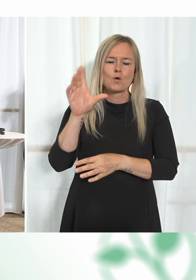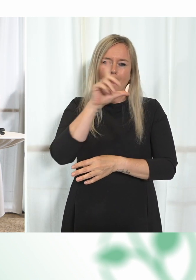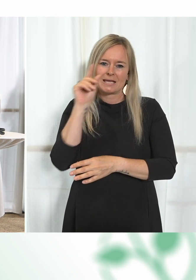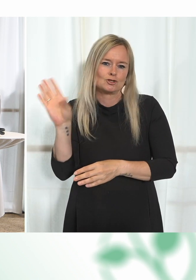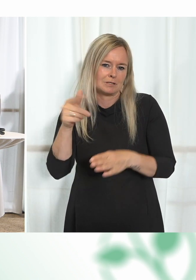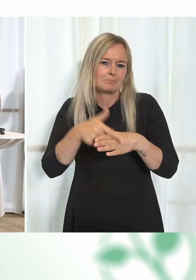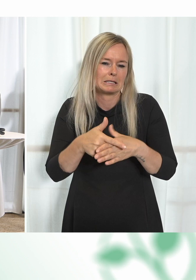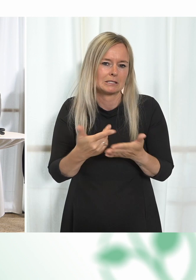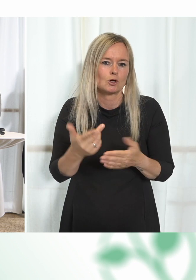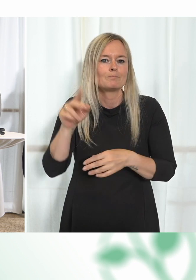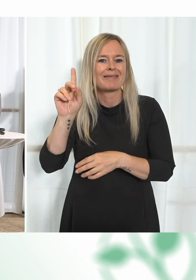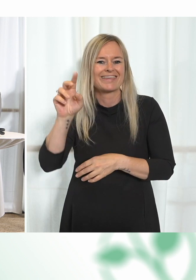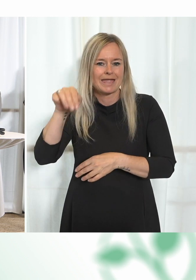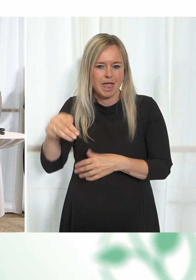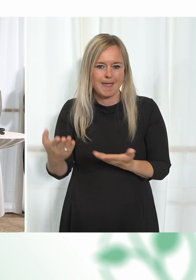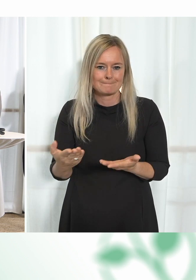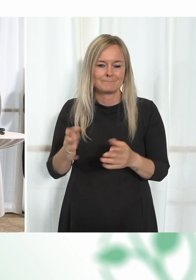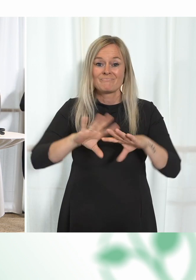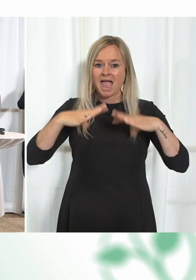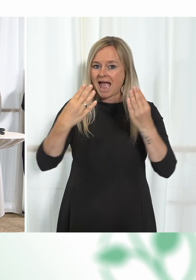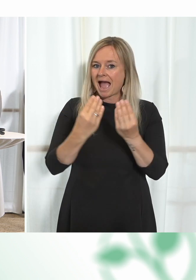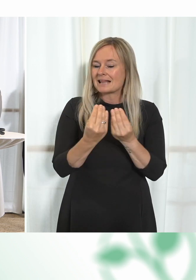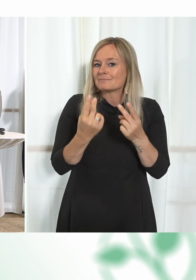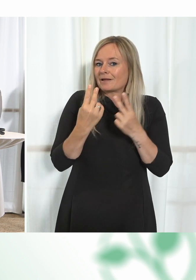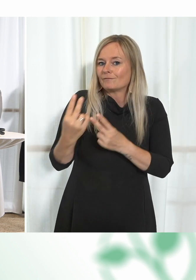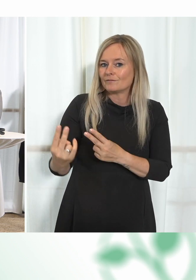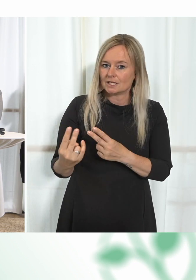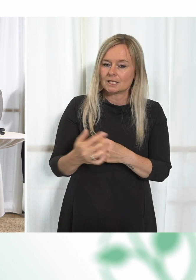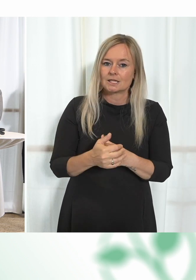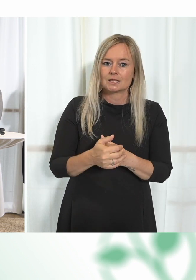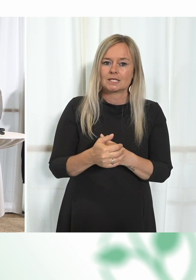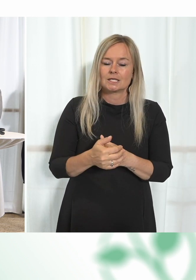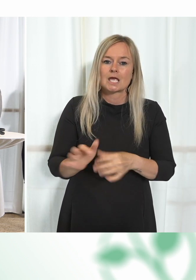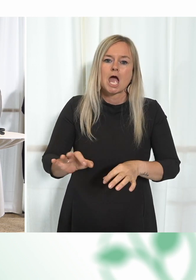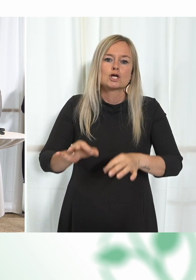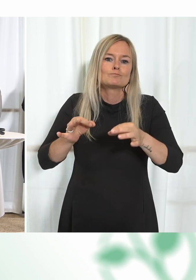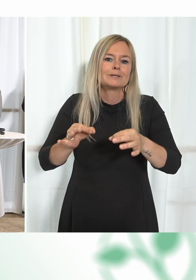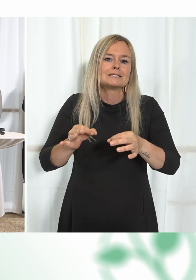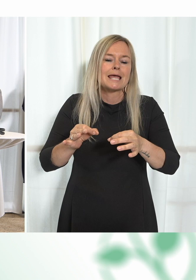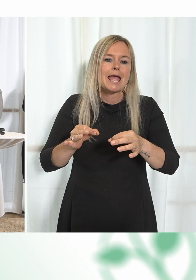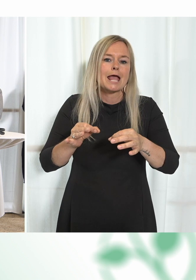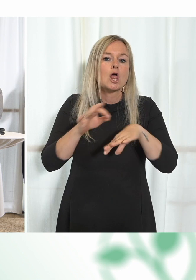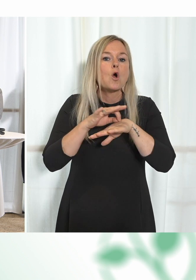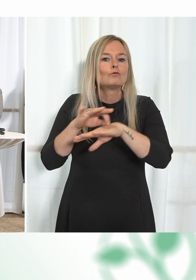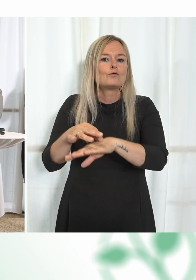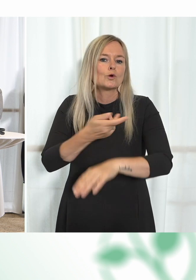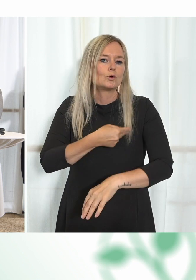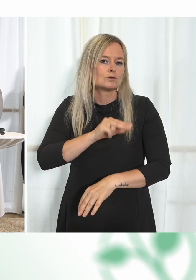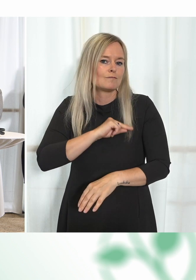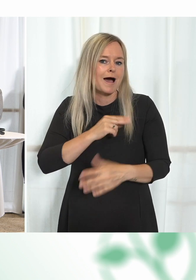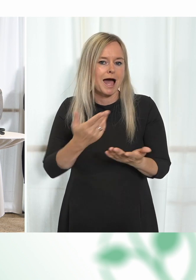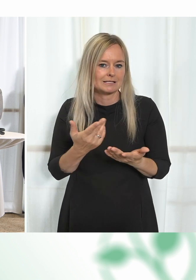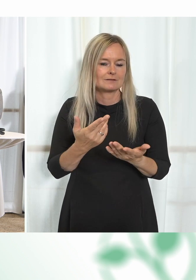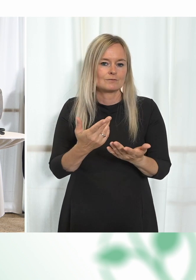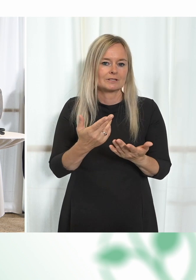Ganz allgemein ist mir wieder wichtig, dass man, nicht speziell die Menschen, sondern die Führungsverantwortlichen, unser Recruiting-Team